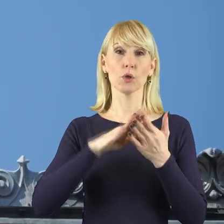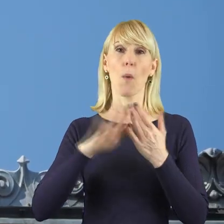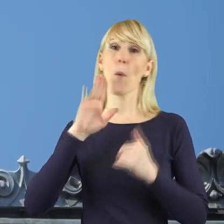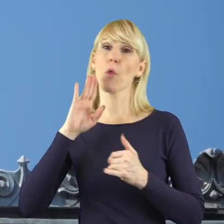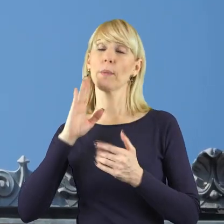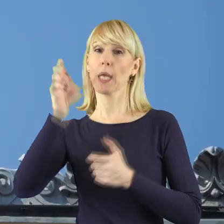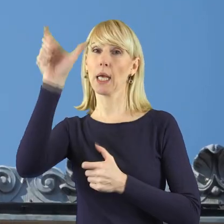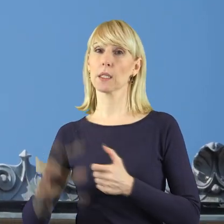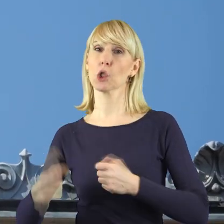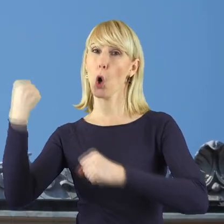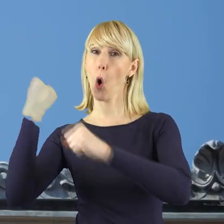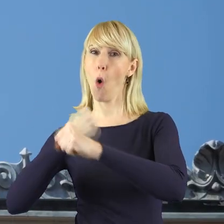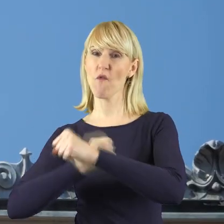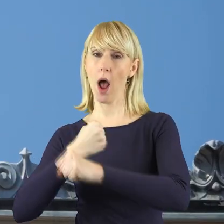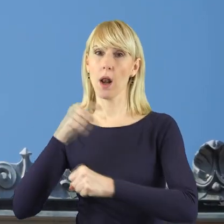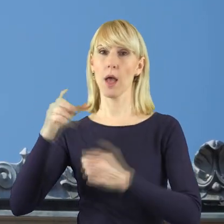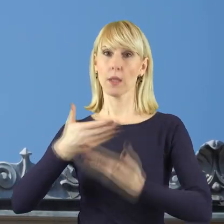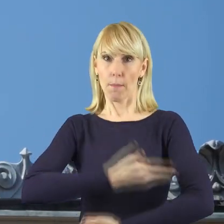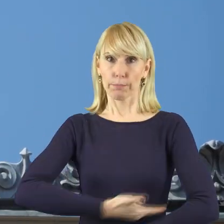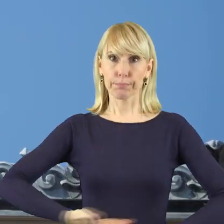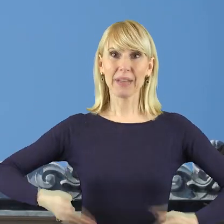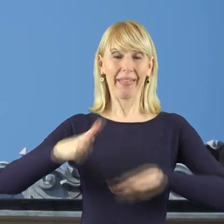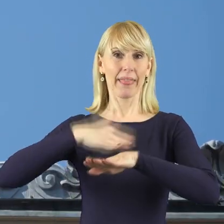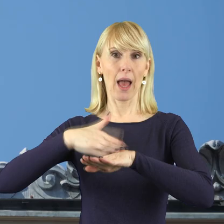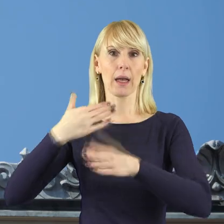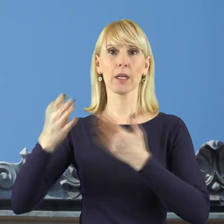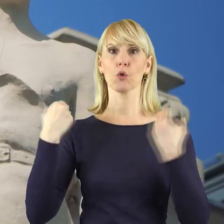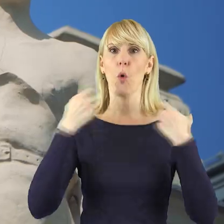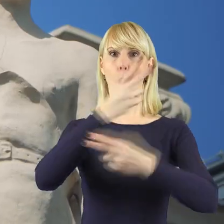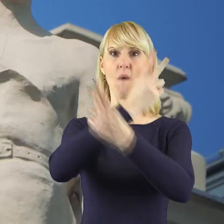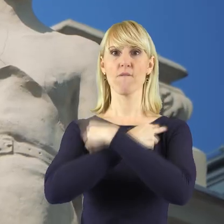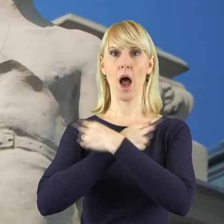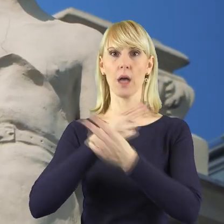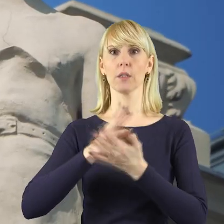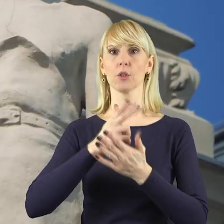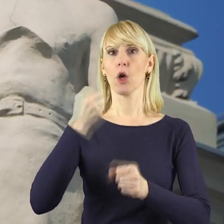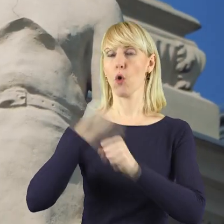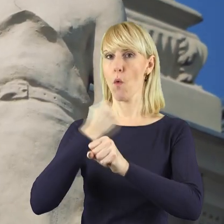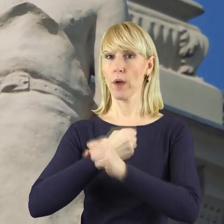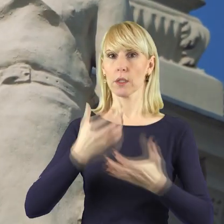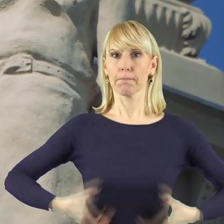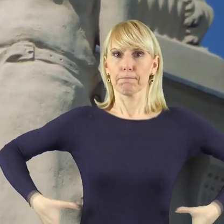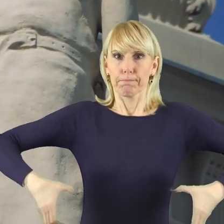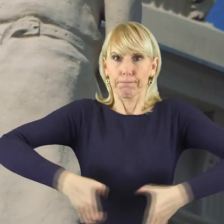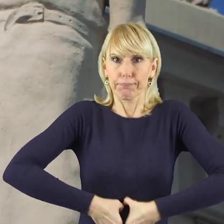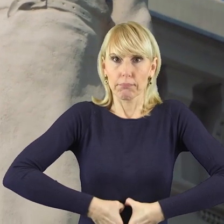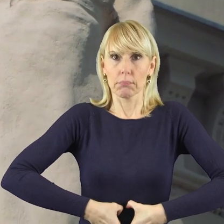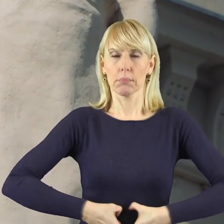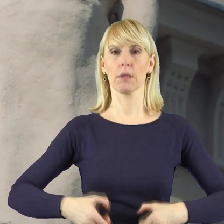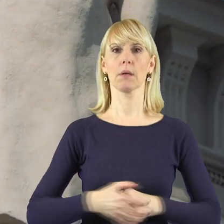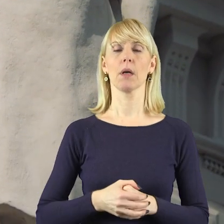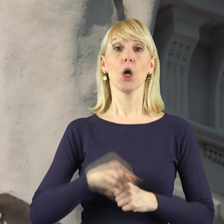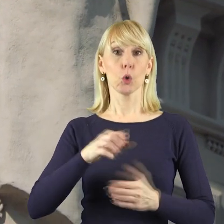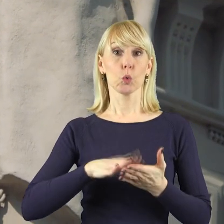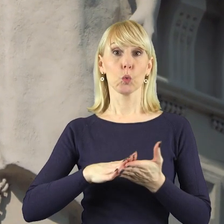kowala, przedstawionego w kapeluszu z półnagim torsem i kowalskim fartuchem ściągniętym grubym pasem. Mężczyzna